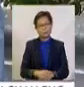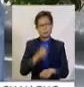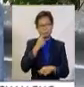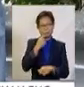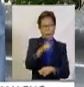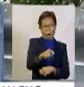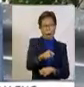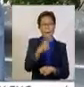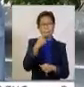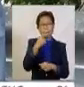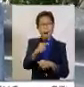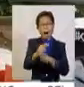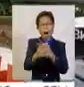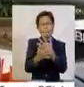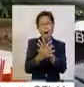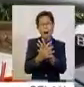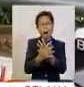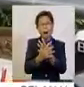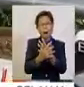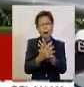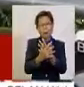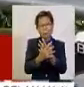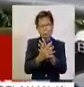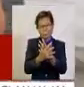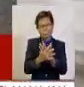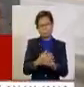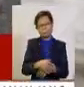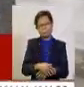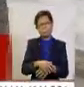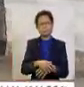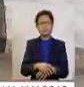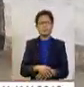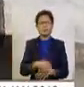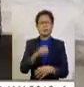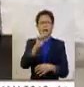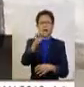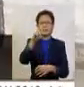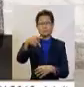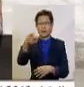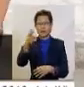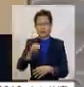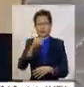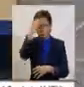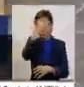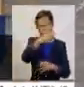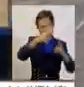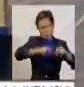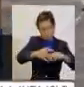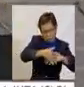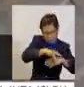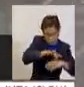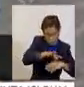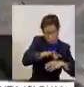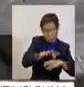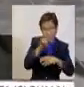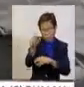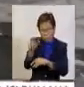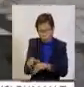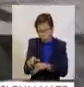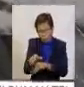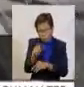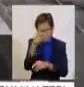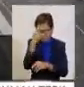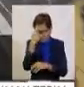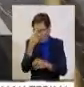dikeluarkan penolong pendaftar Mahkamah Rendah Klang, Azimah Muhammad Yusof. Sumber SPRM memaklumkan siasatan awal mendapati seorang daripada